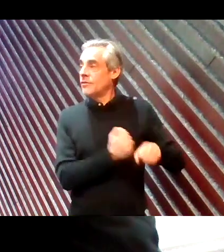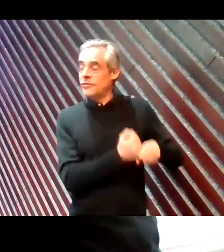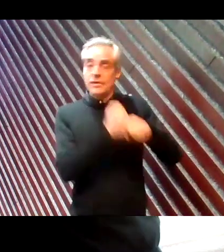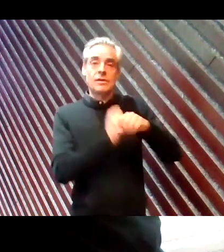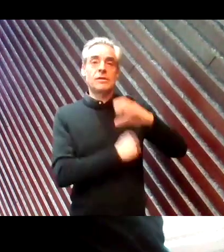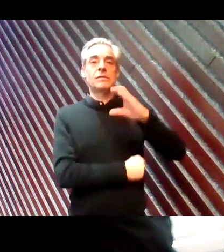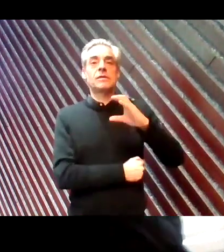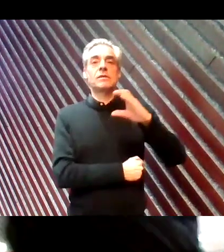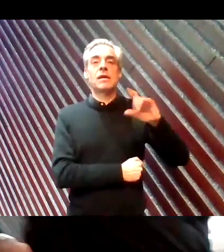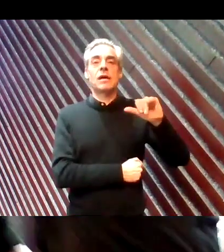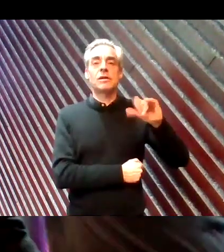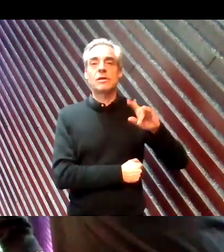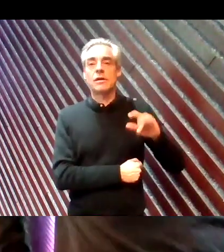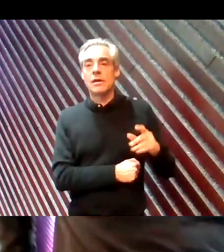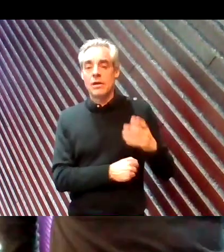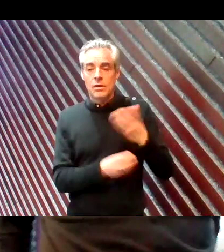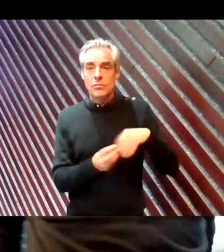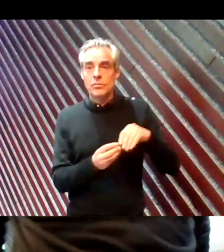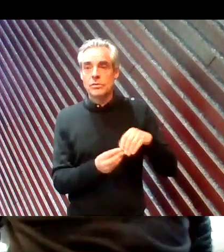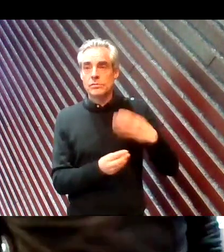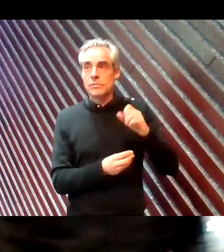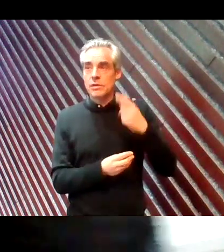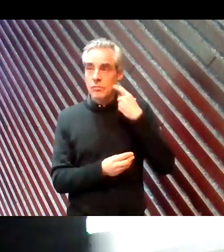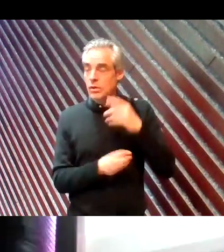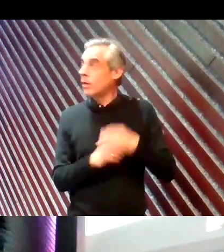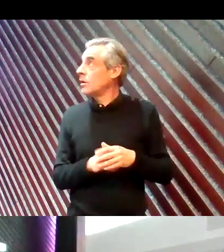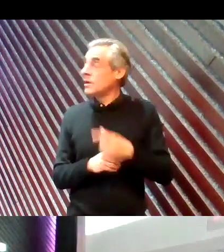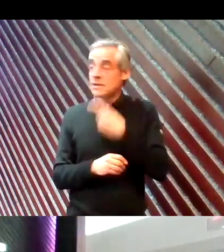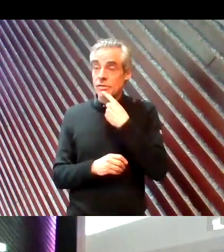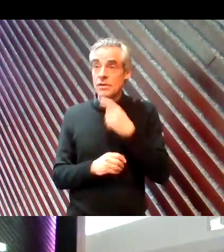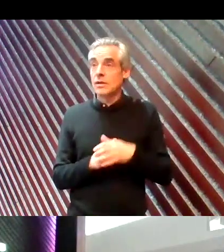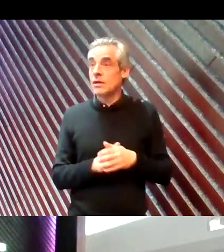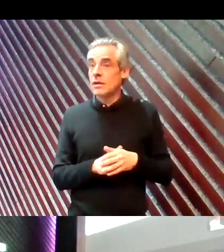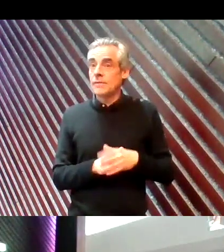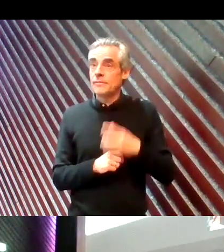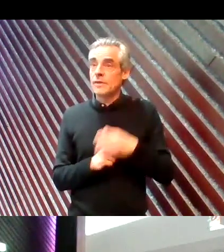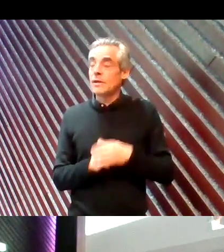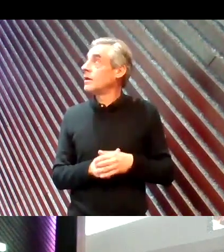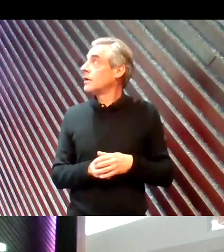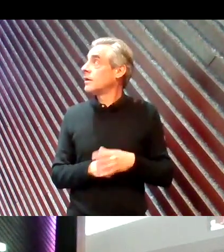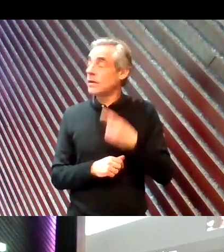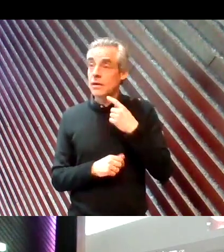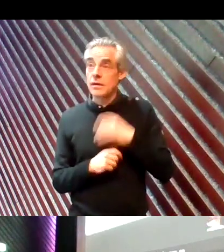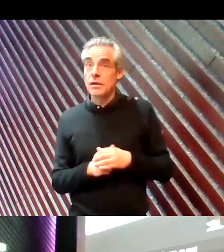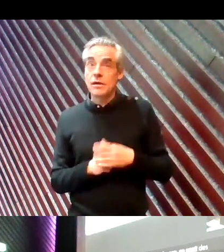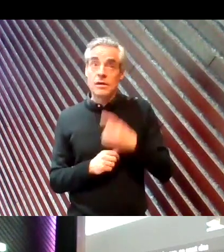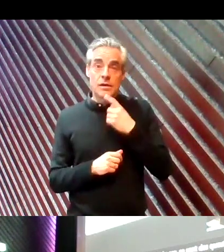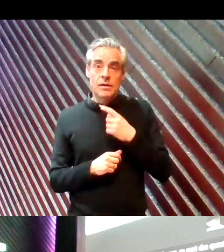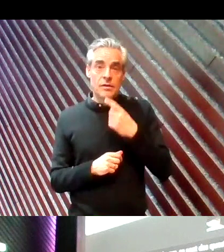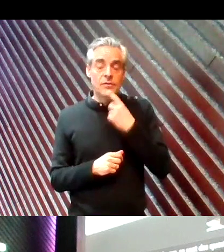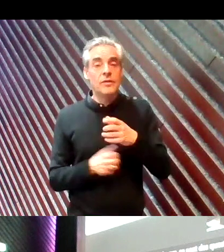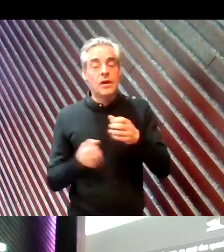de CCH, mais il y a aussi une école, ce sont des questions qu'on doit avoir. Le frein à un engagement